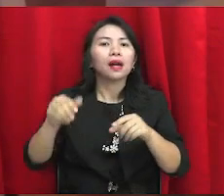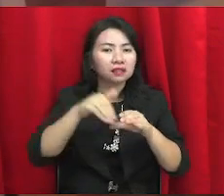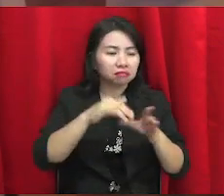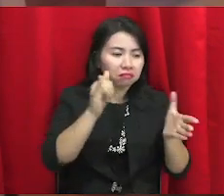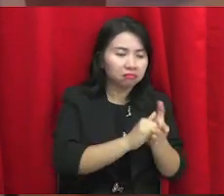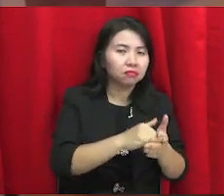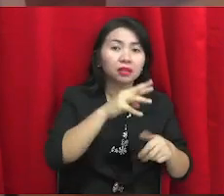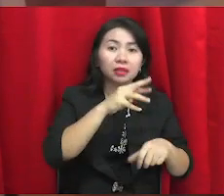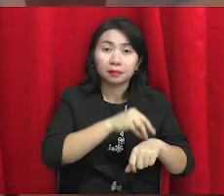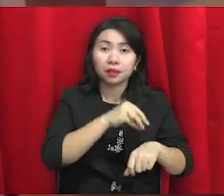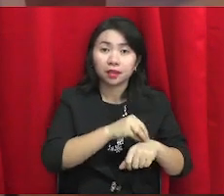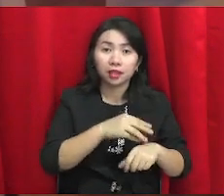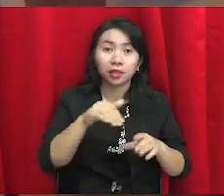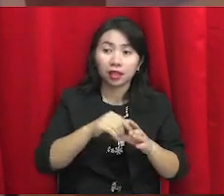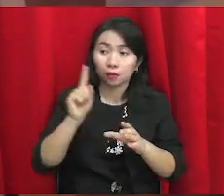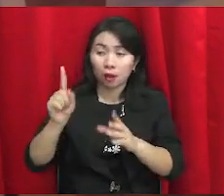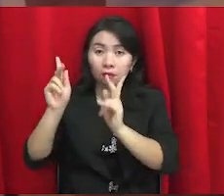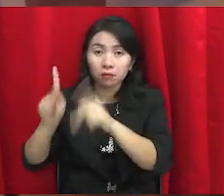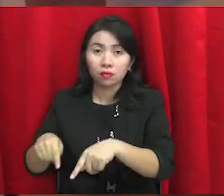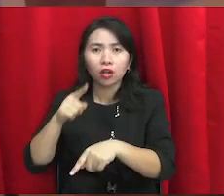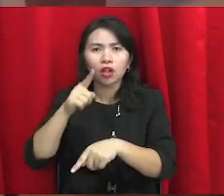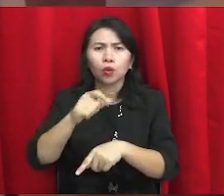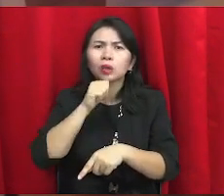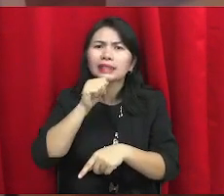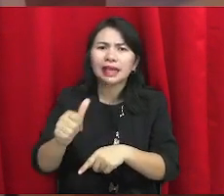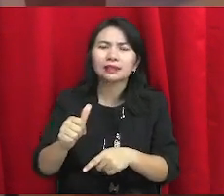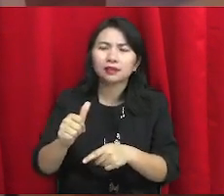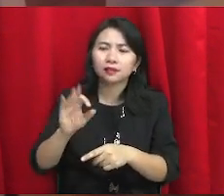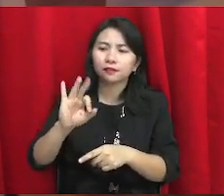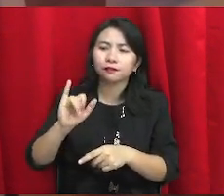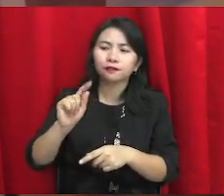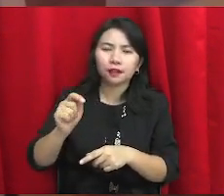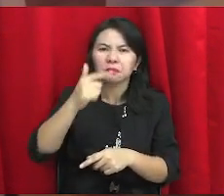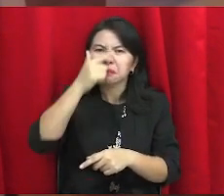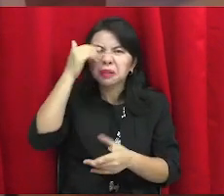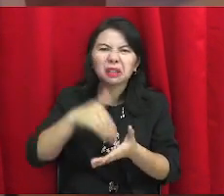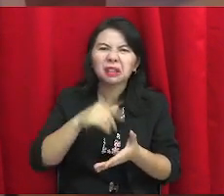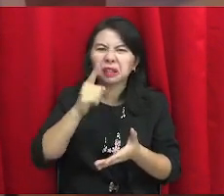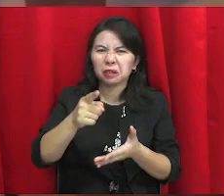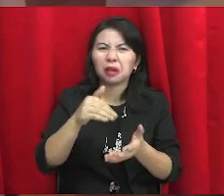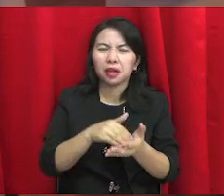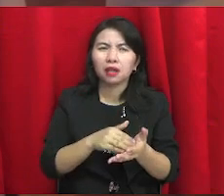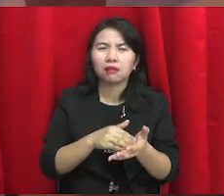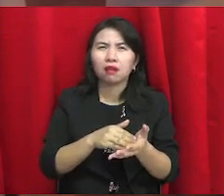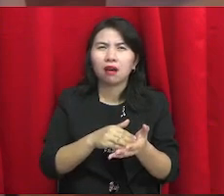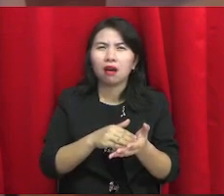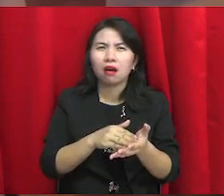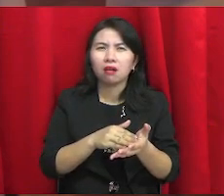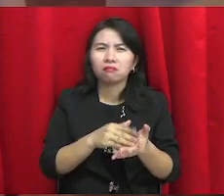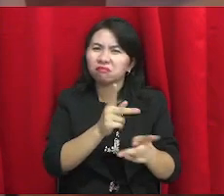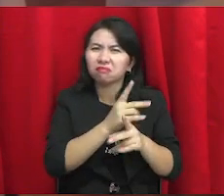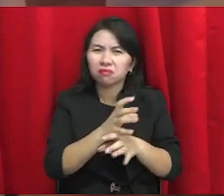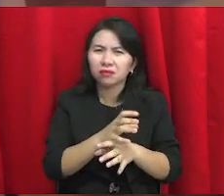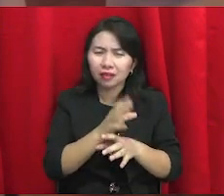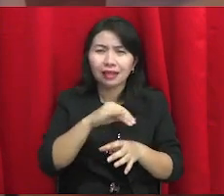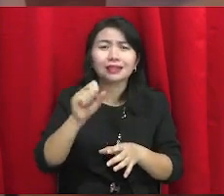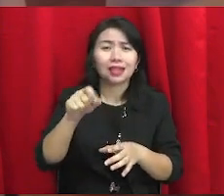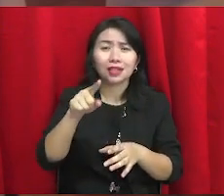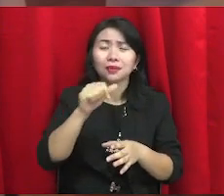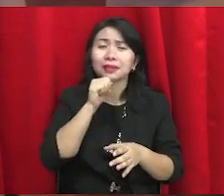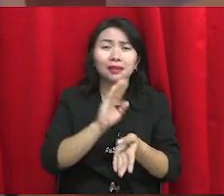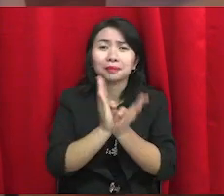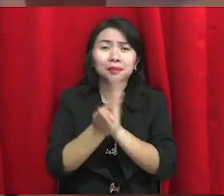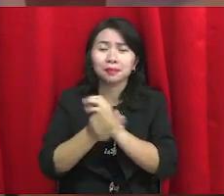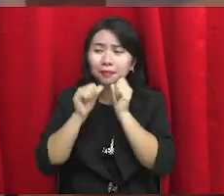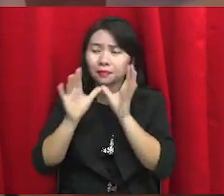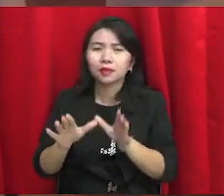ito, ng isang tao na ito, hindi ka magsusot dun kasi asikasuhin ka para sa ministry yes, na yon. Yes, hindi ka talaga magiging blessing dun. That's right.